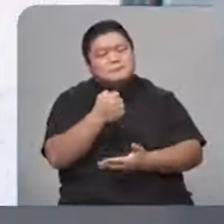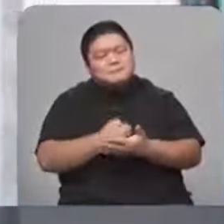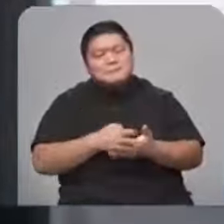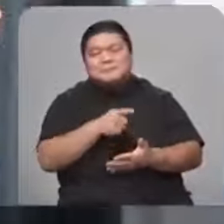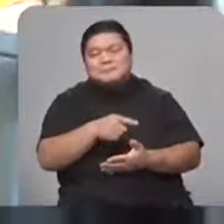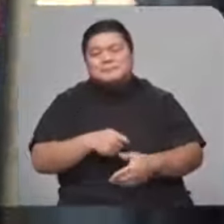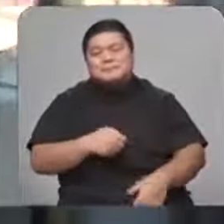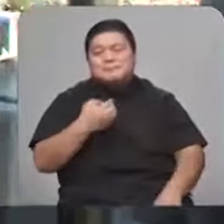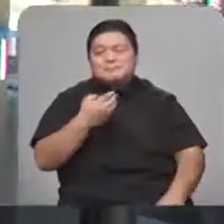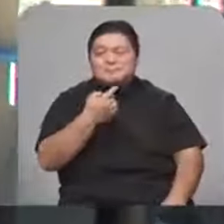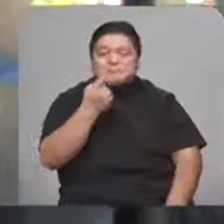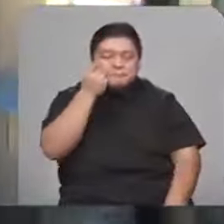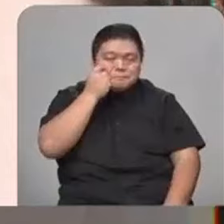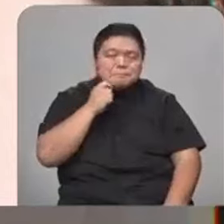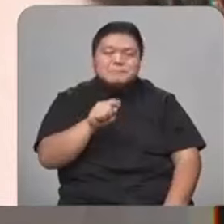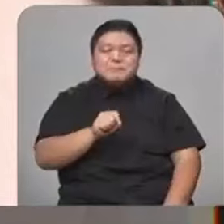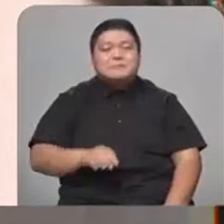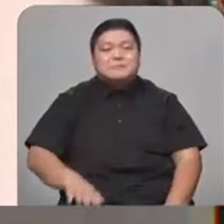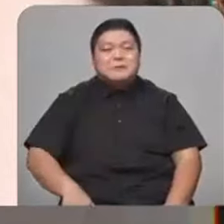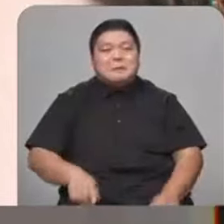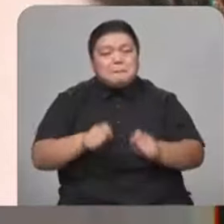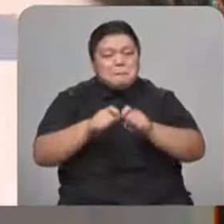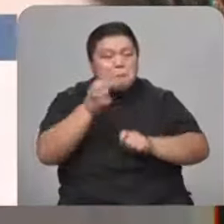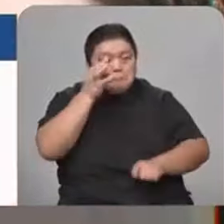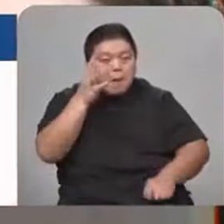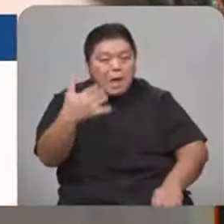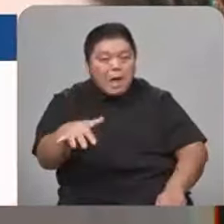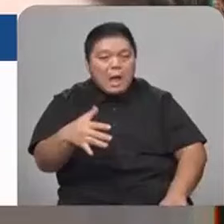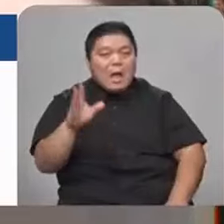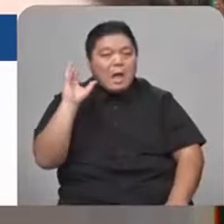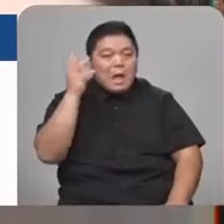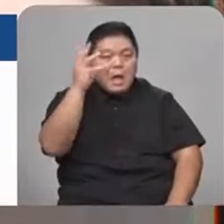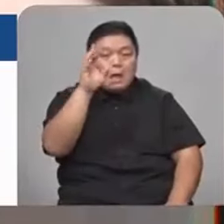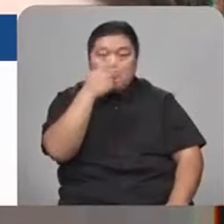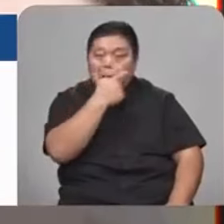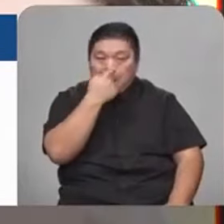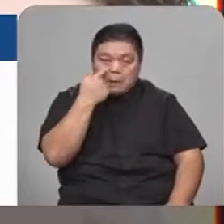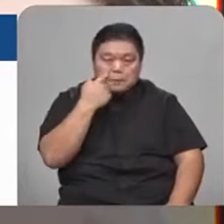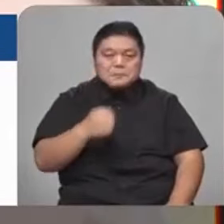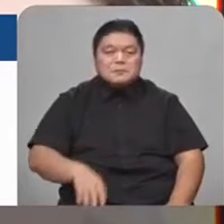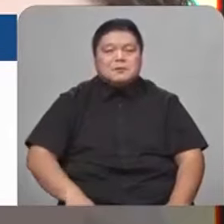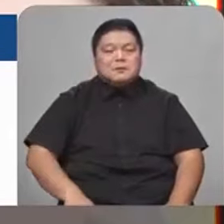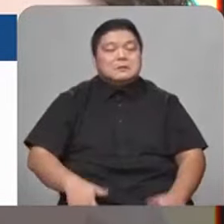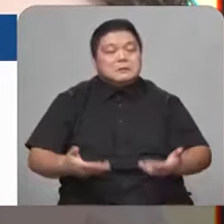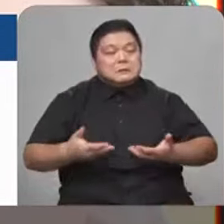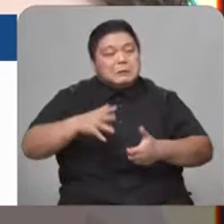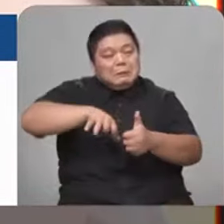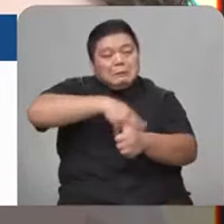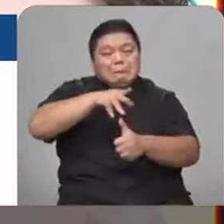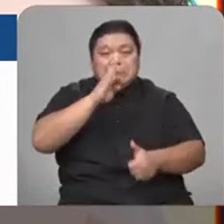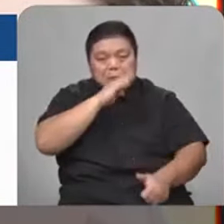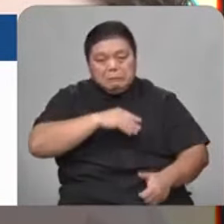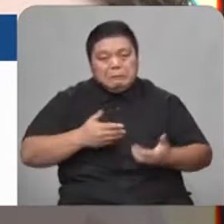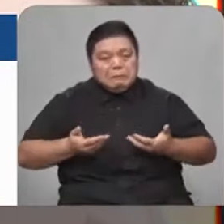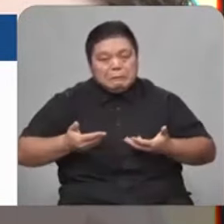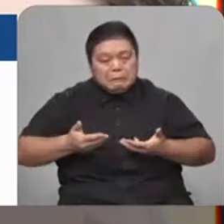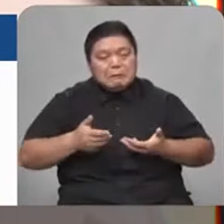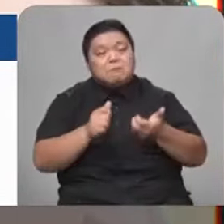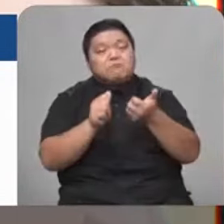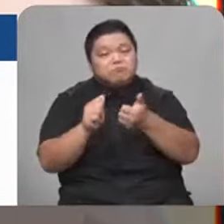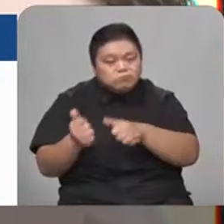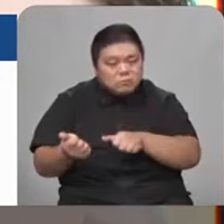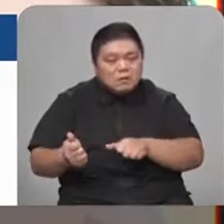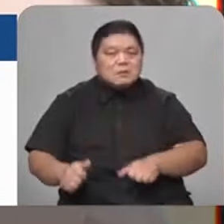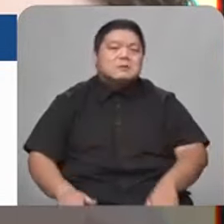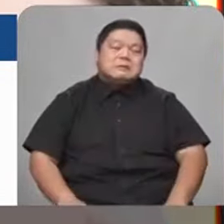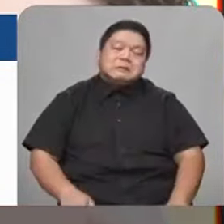반응입니다. 자세한 건못 보고 그냥 경찰 차들이 왔다 갔다 하는 것만 봤어요. 환경도 안 좋은 데서 이렇게 일하는 게또